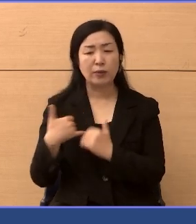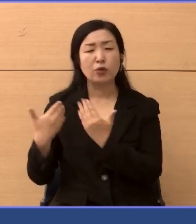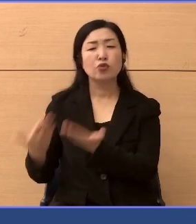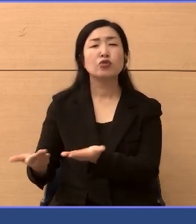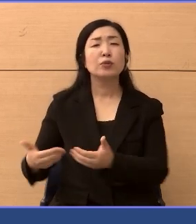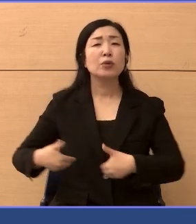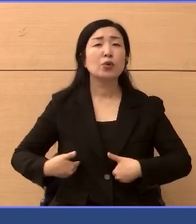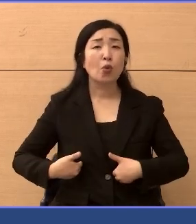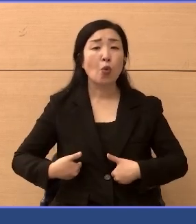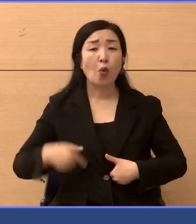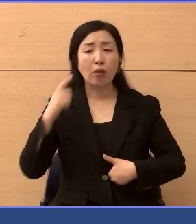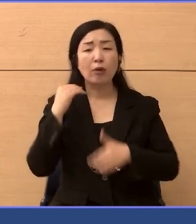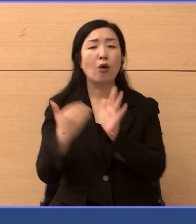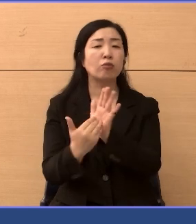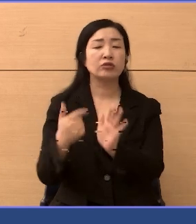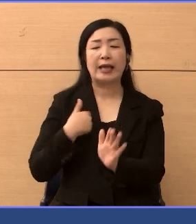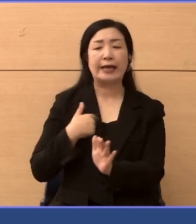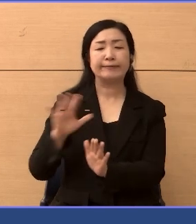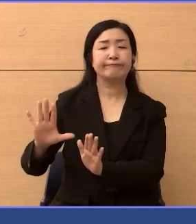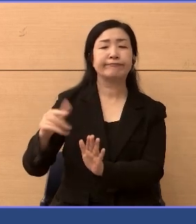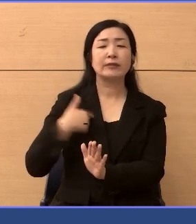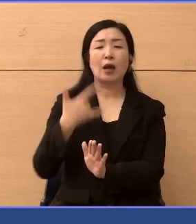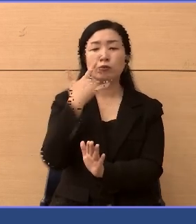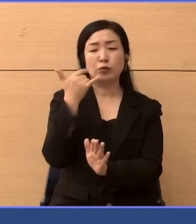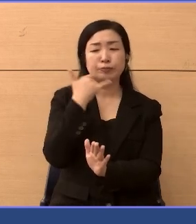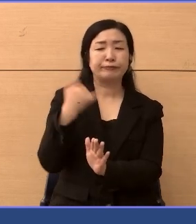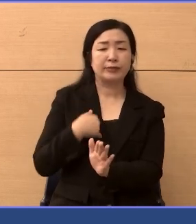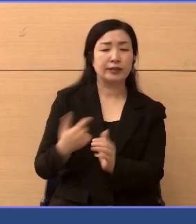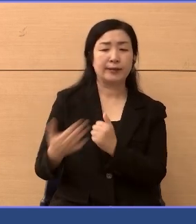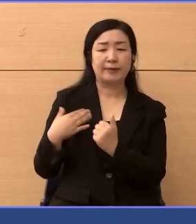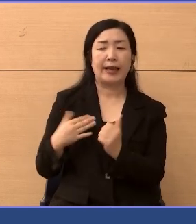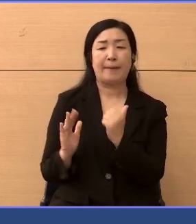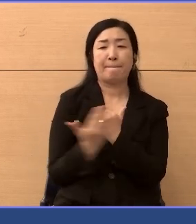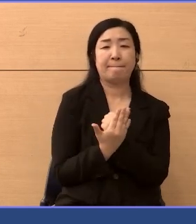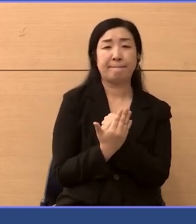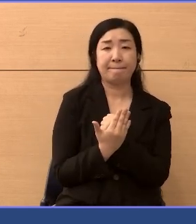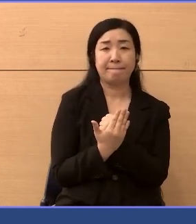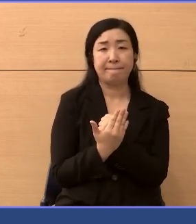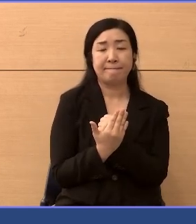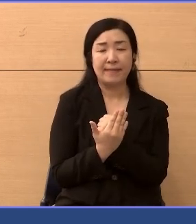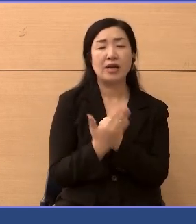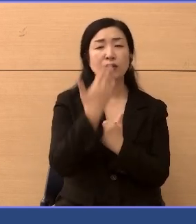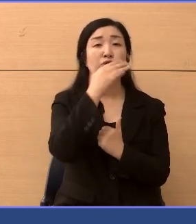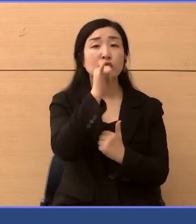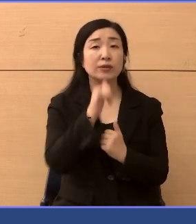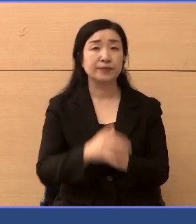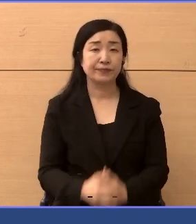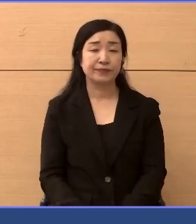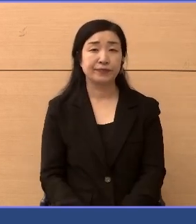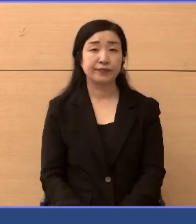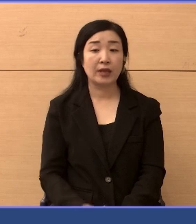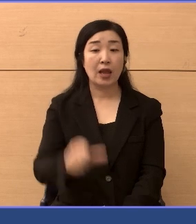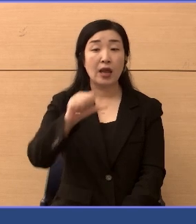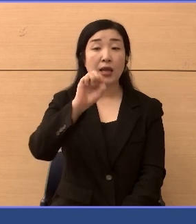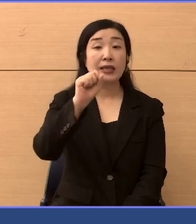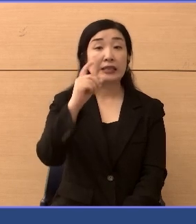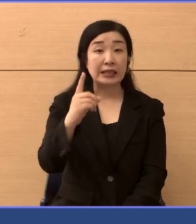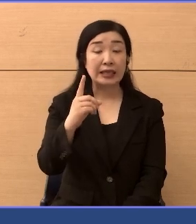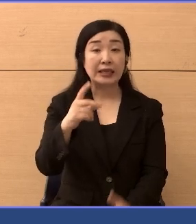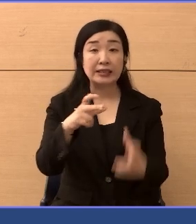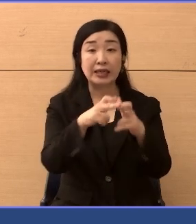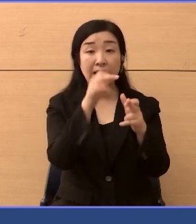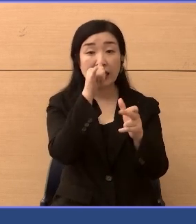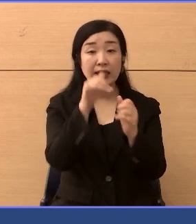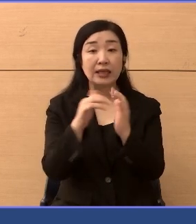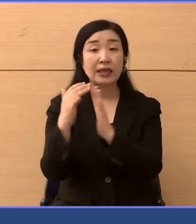수 있어야 됩니다. fostering 그런 the 것을 거부하는 development of a child with 부모도 많이 있습니다. ASD, 그리고 ASD를 one of the 겪는 challenges we face is that we're dealing 가족에게서